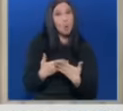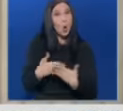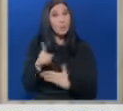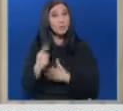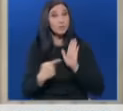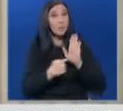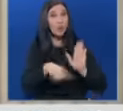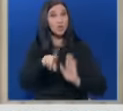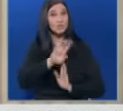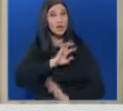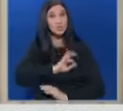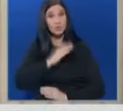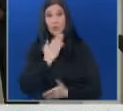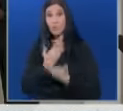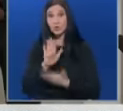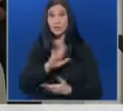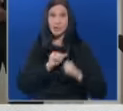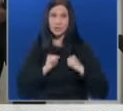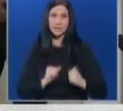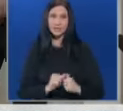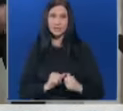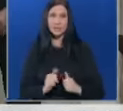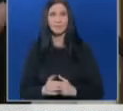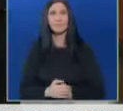да покажем резултати. Благодаря ви от сърце.